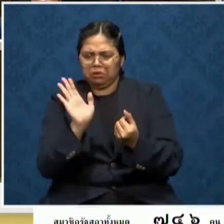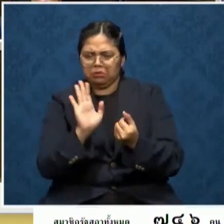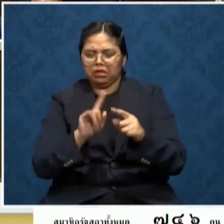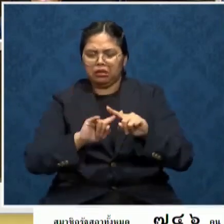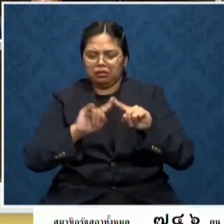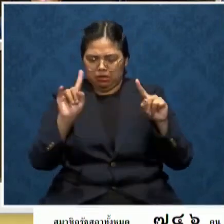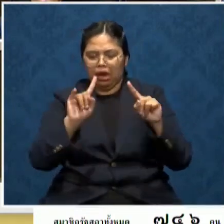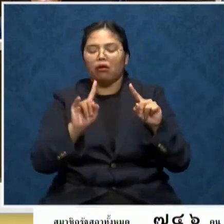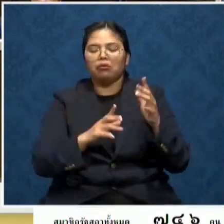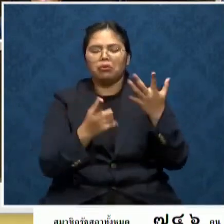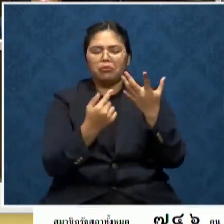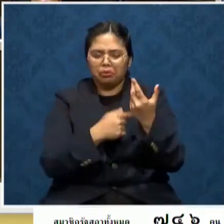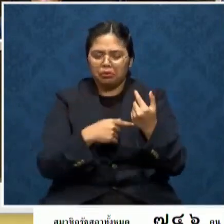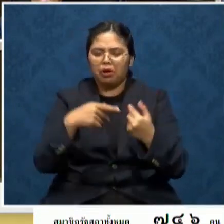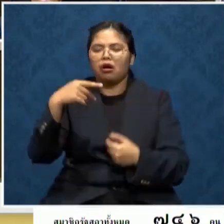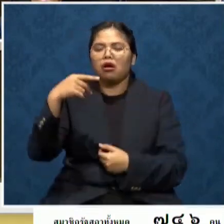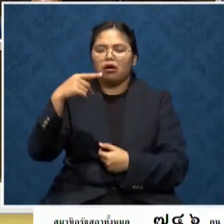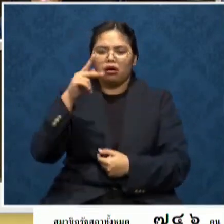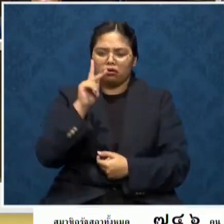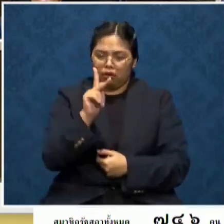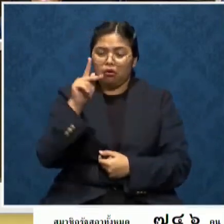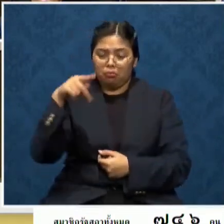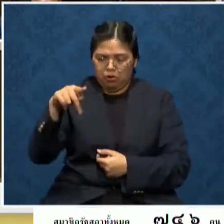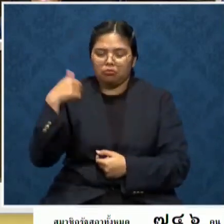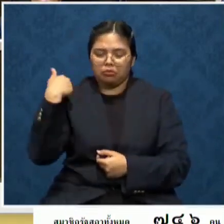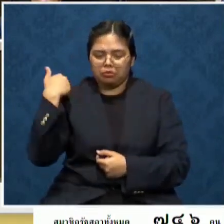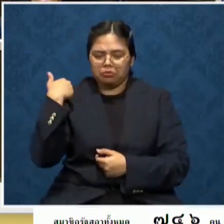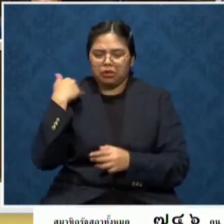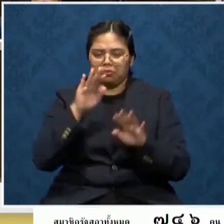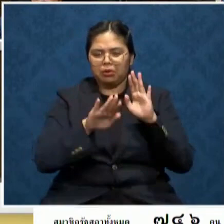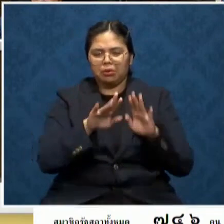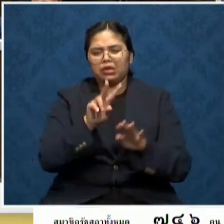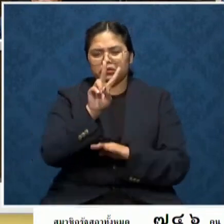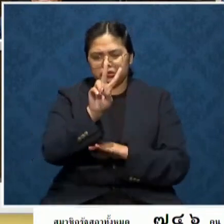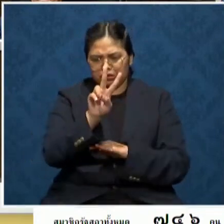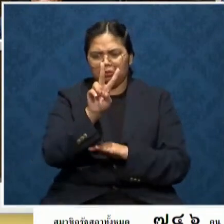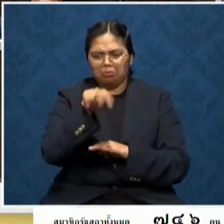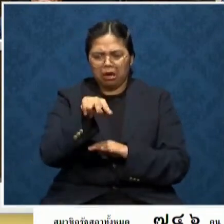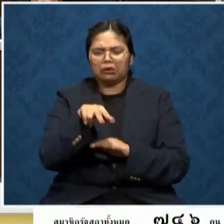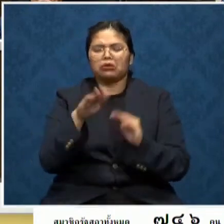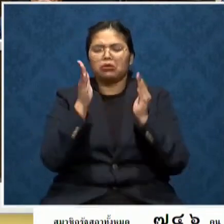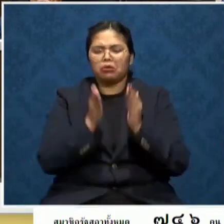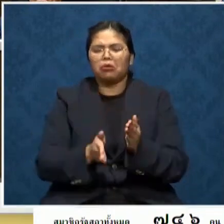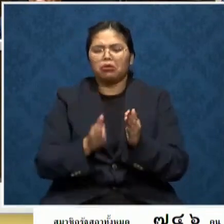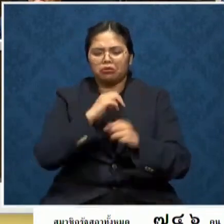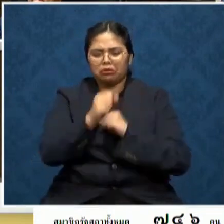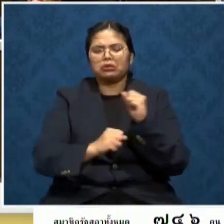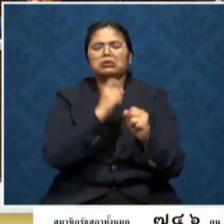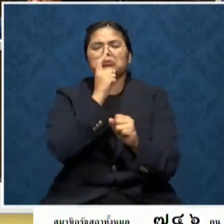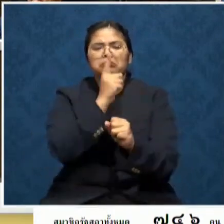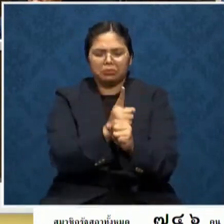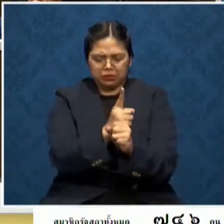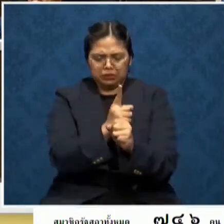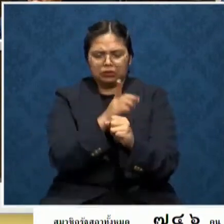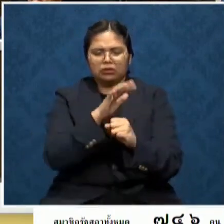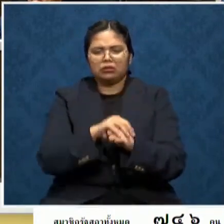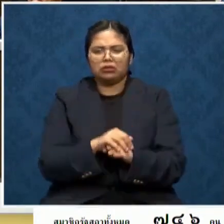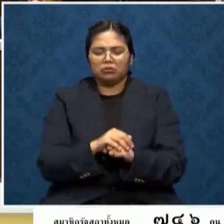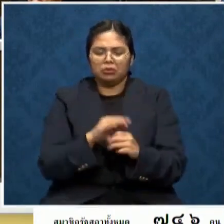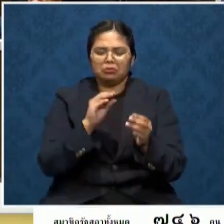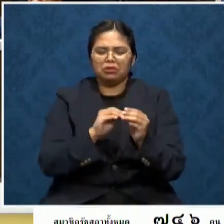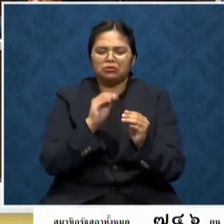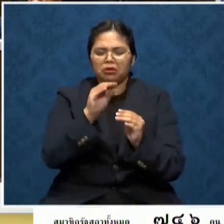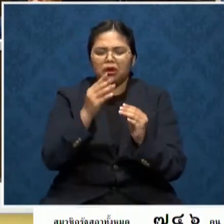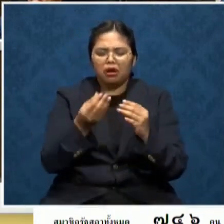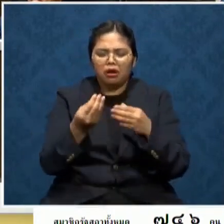ำรงควรต่าบุคลากรศาษษษษษสุขไ้ทประมาณ 2.000 คนต่อปีทำใหไม่สามารถบ92คนตามคลต้องการของหนางองาน